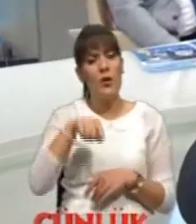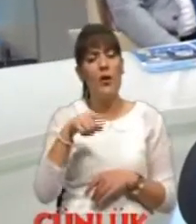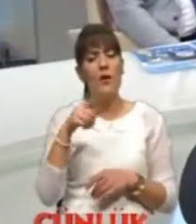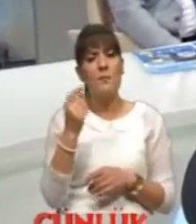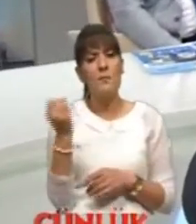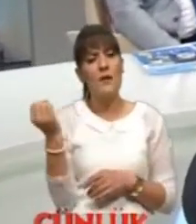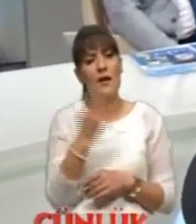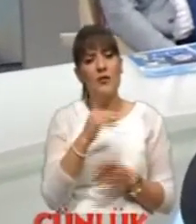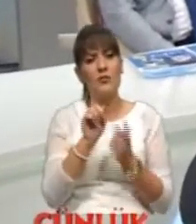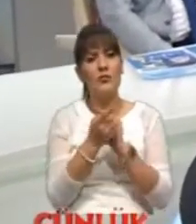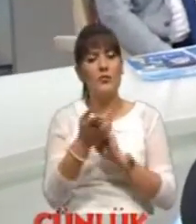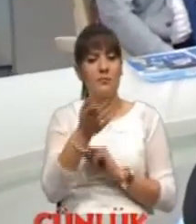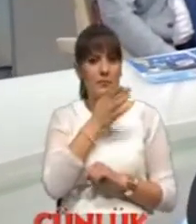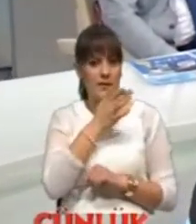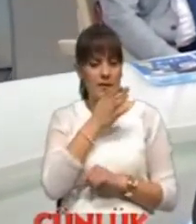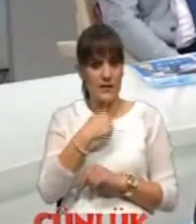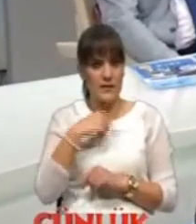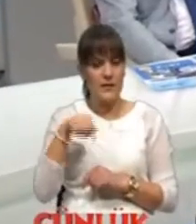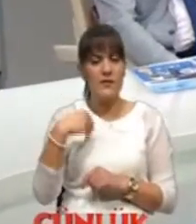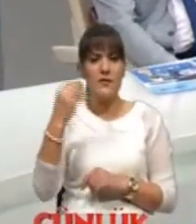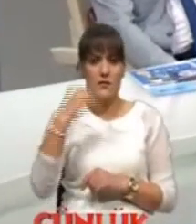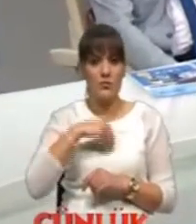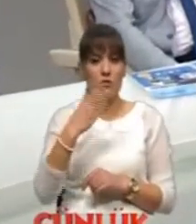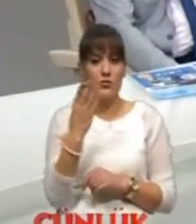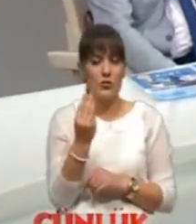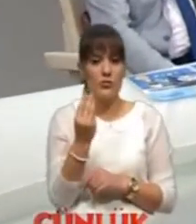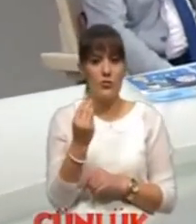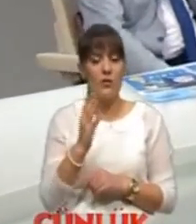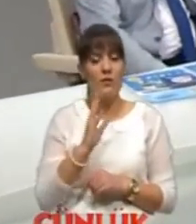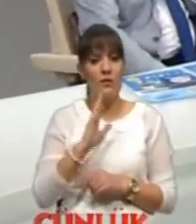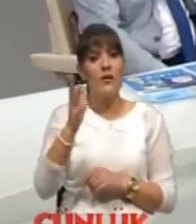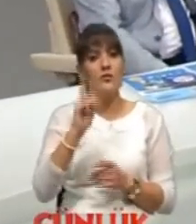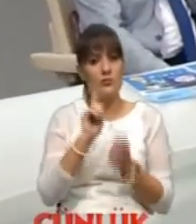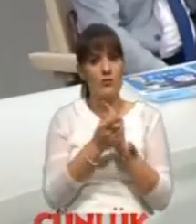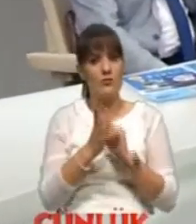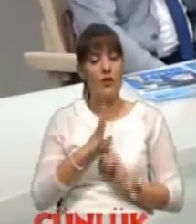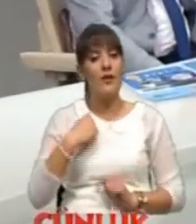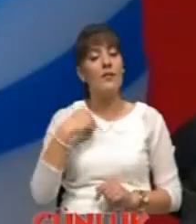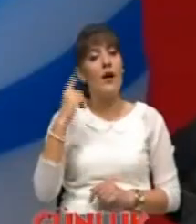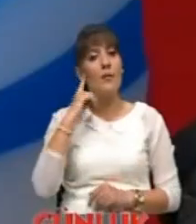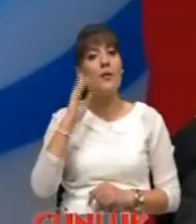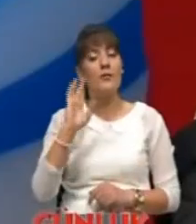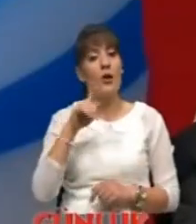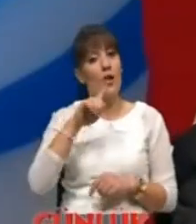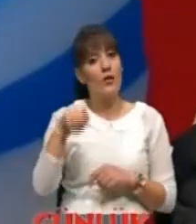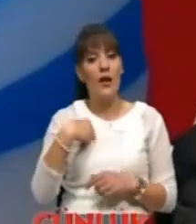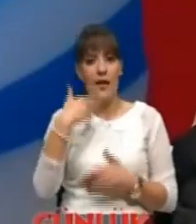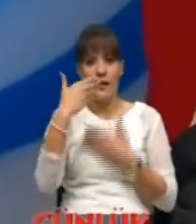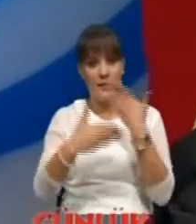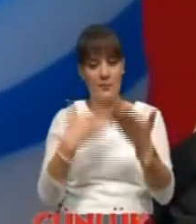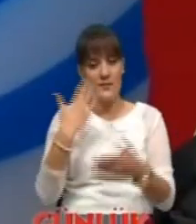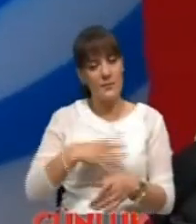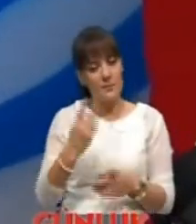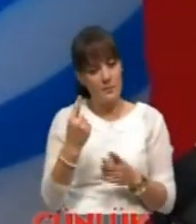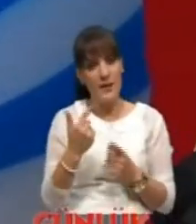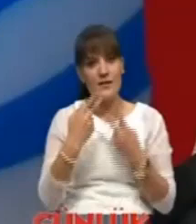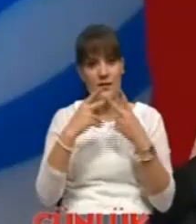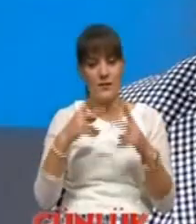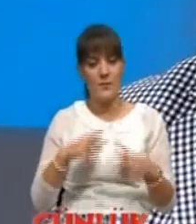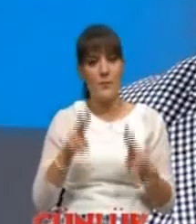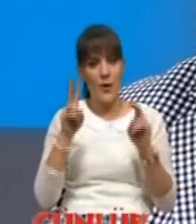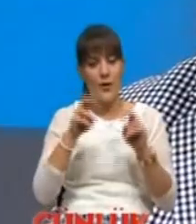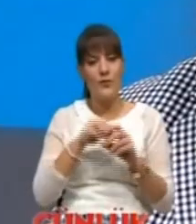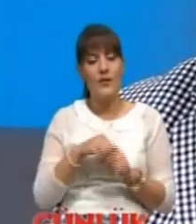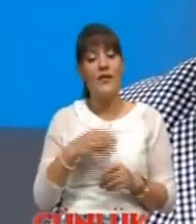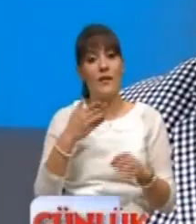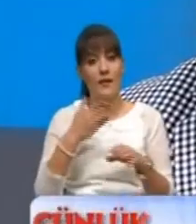birkaç türünü biliriz. Sanıyorum çok evet. Türleri var, haberimiz yok. İsterseniz onlardan bahsedelim. Evet. Açalım konumuzu.